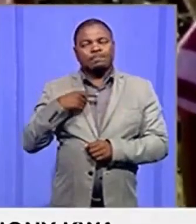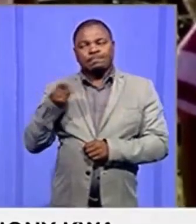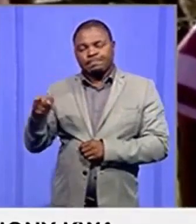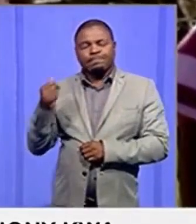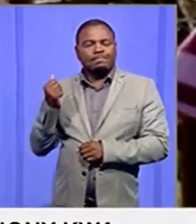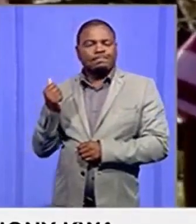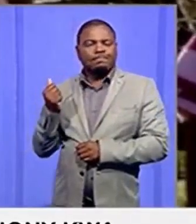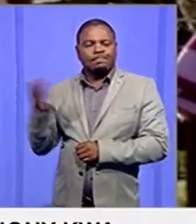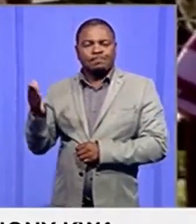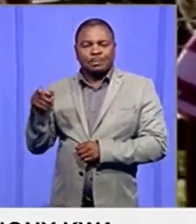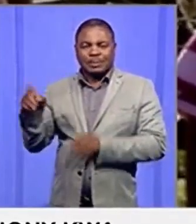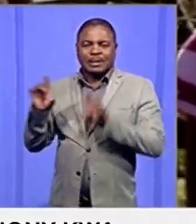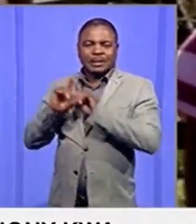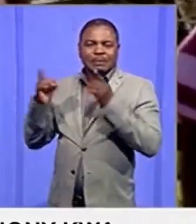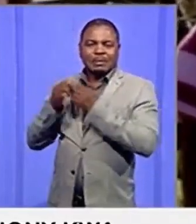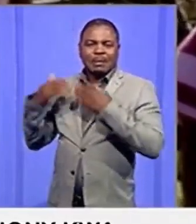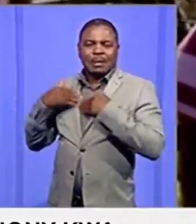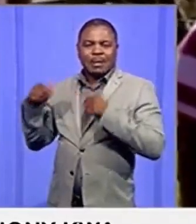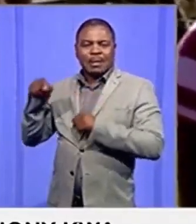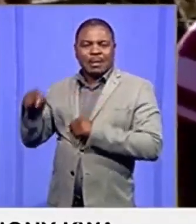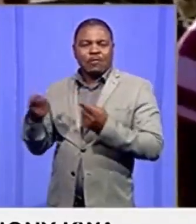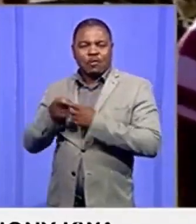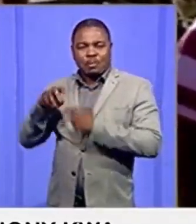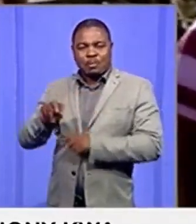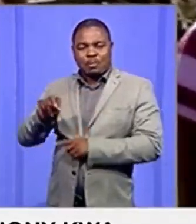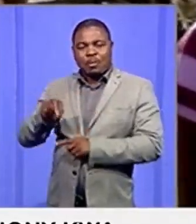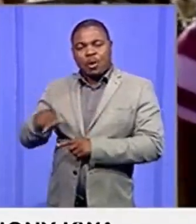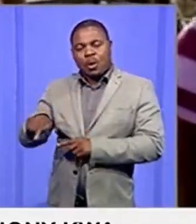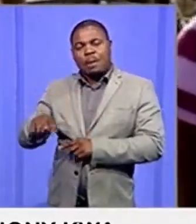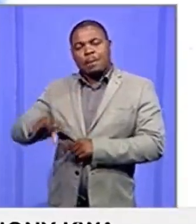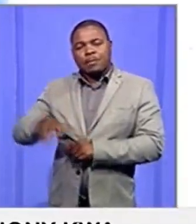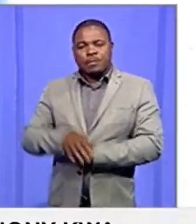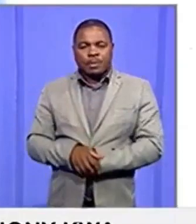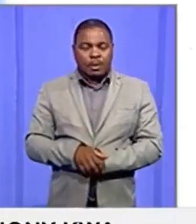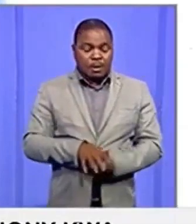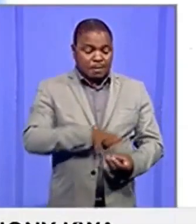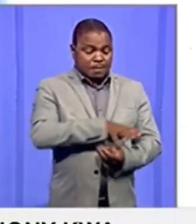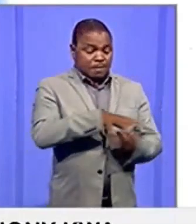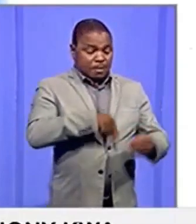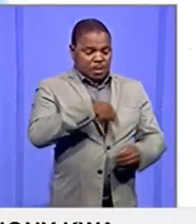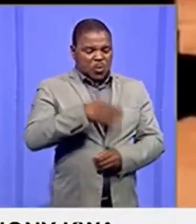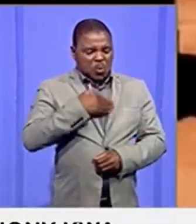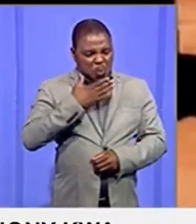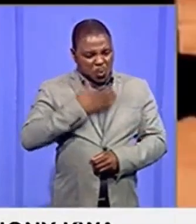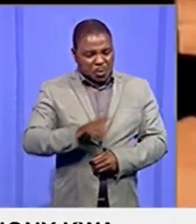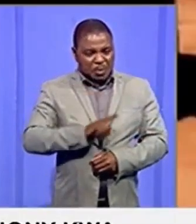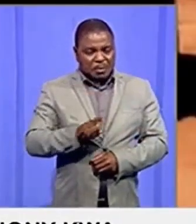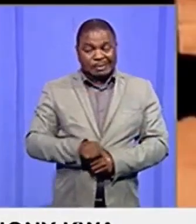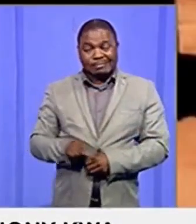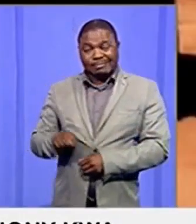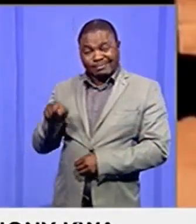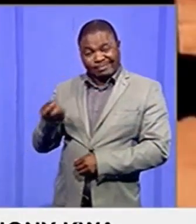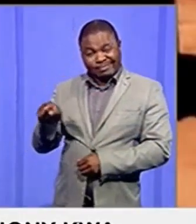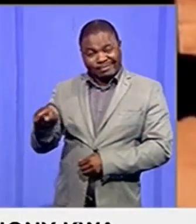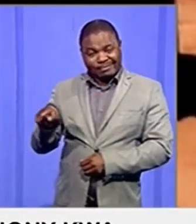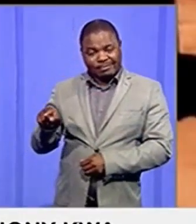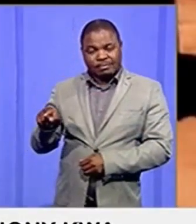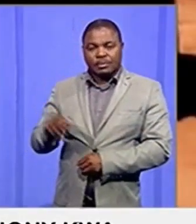molao kgahlano le lefapha la bophelo la province. SFM le batla go tsa dikgato tsa gore